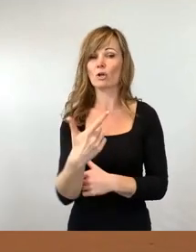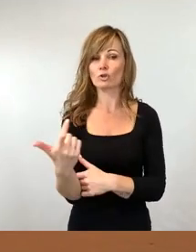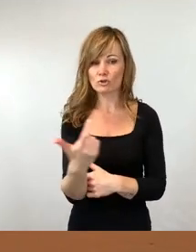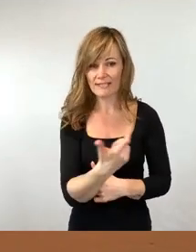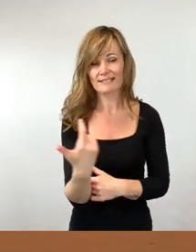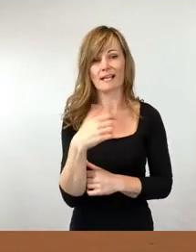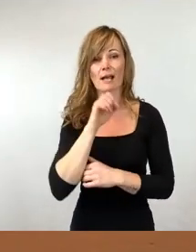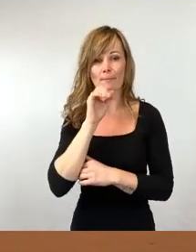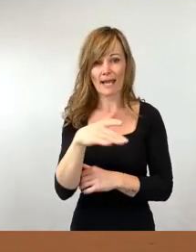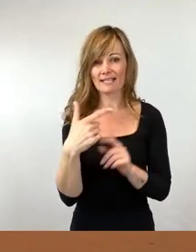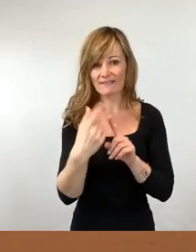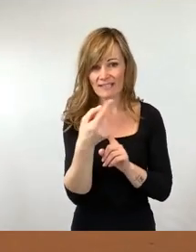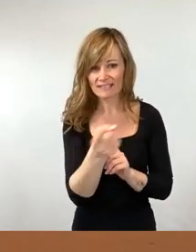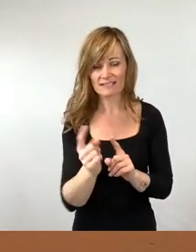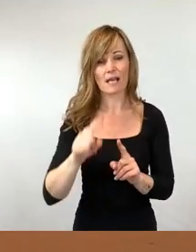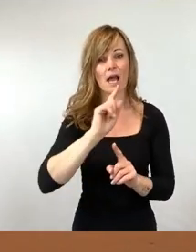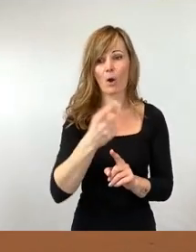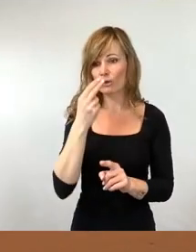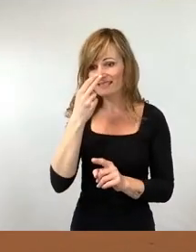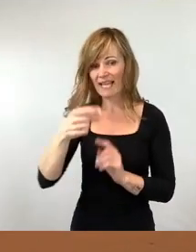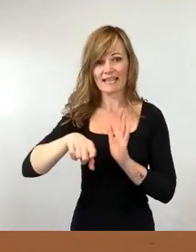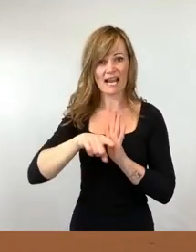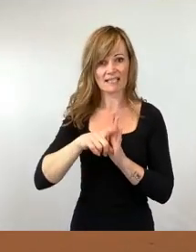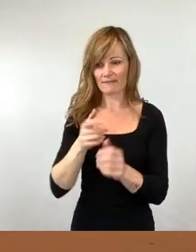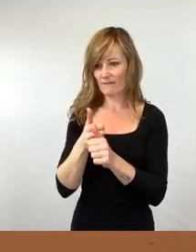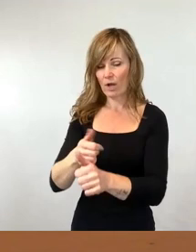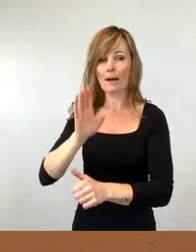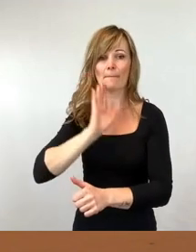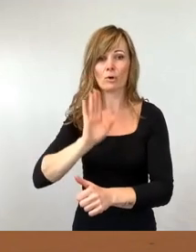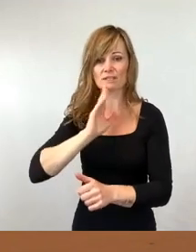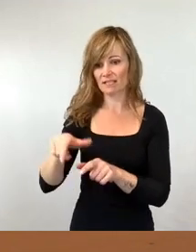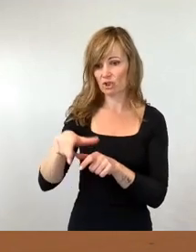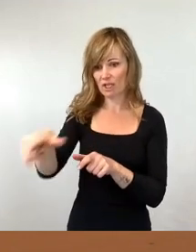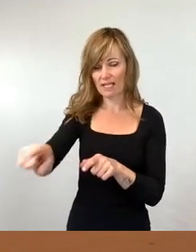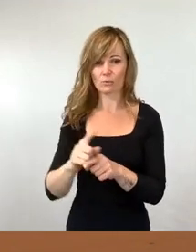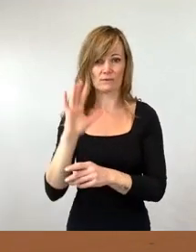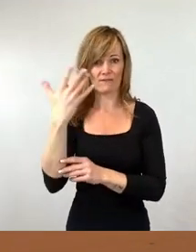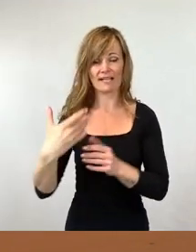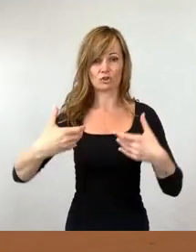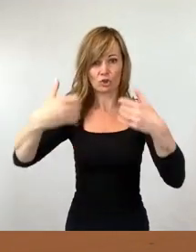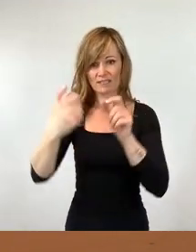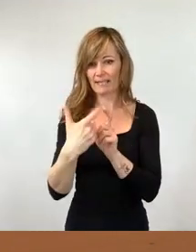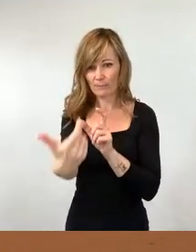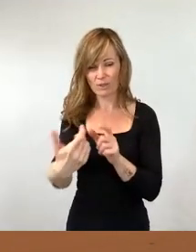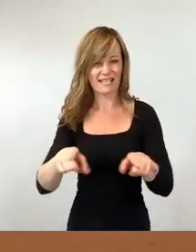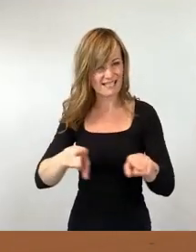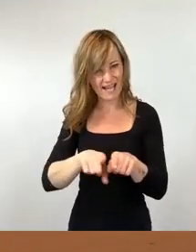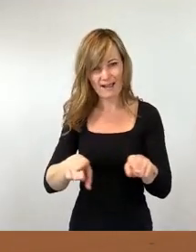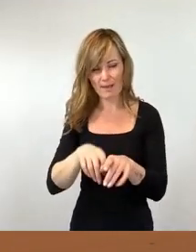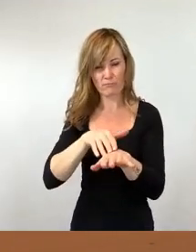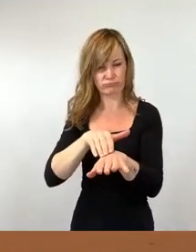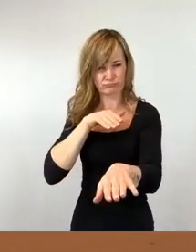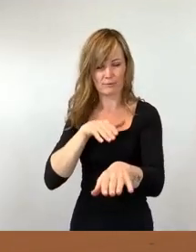negativen Folgen waren auf der Bautzenstraße und der Waldschlossenbrücke genauso zu beobachten. Drittens, wenn